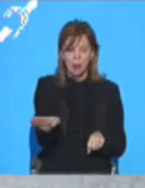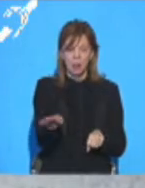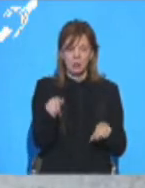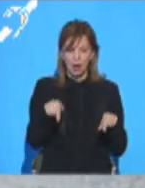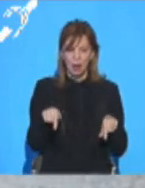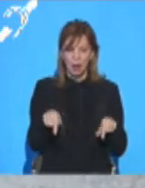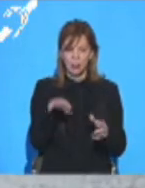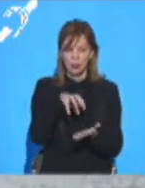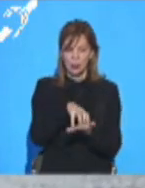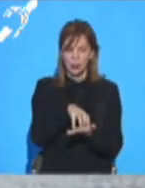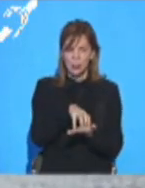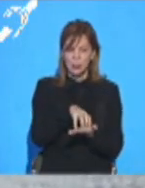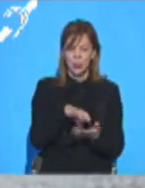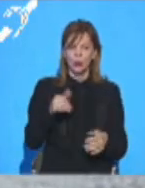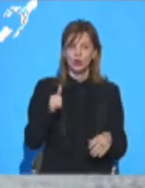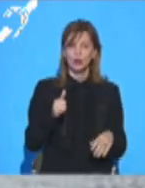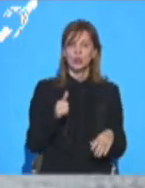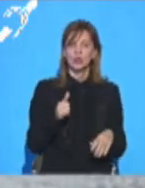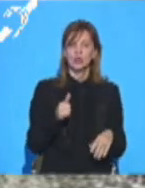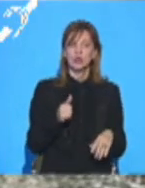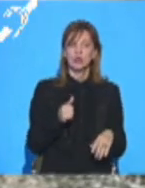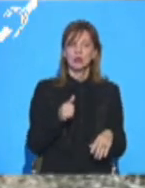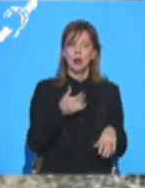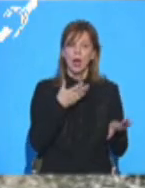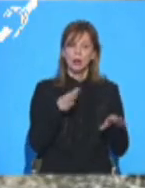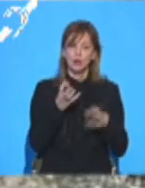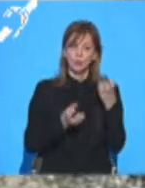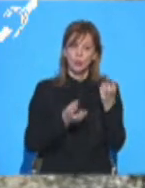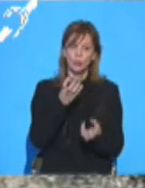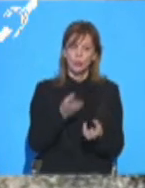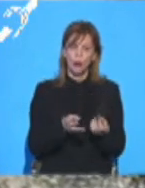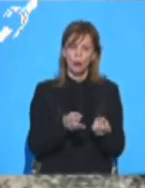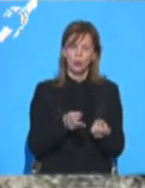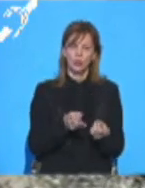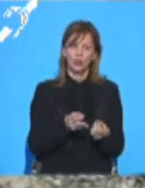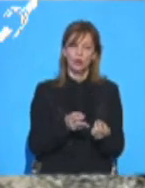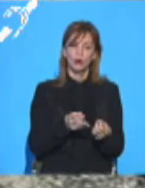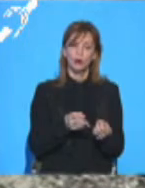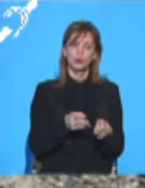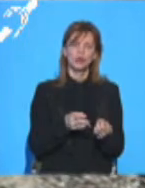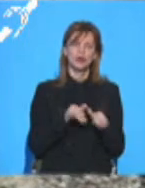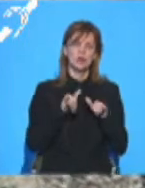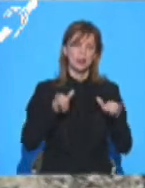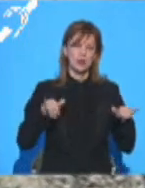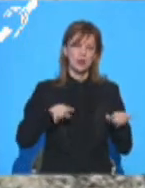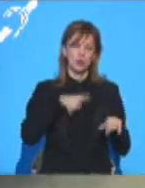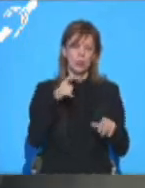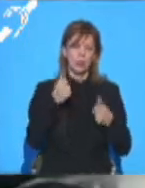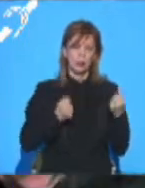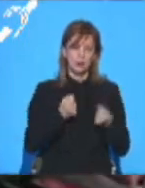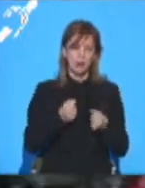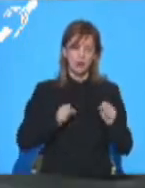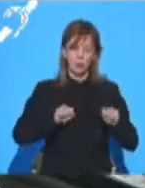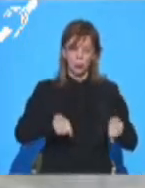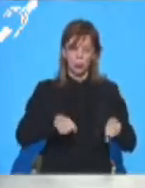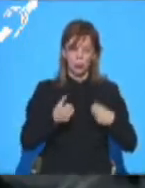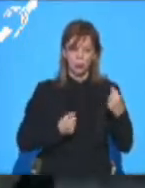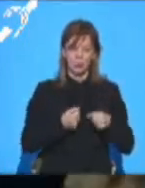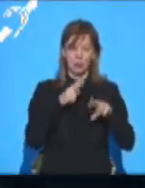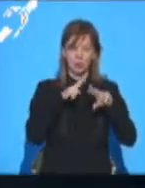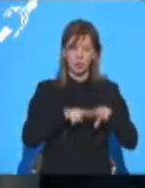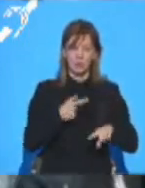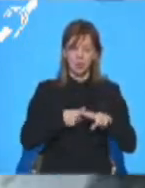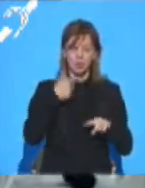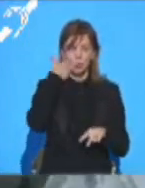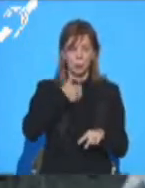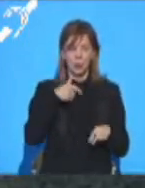parcare și incendiul s-a propagat la autoturismele învecinate. Proprietarii mașinilor parcate au rămas cu paguba,